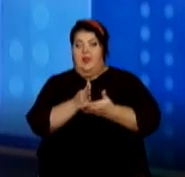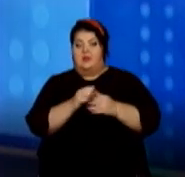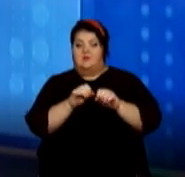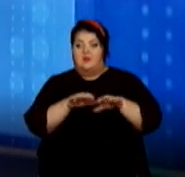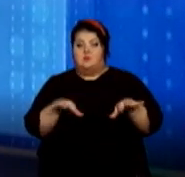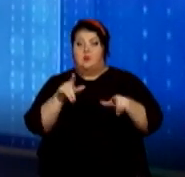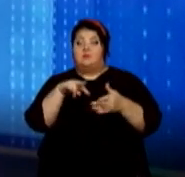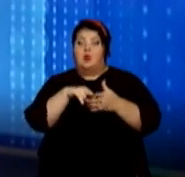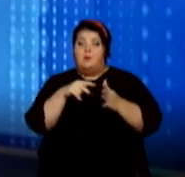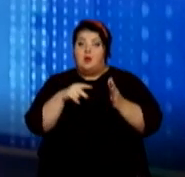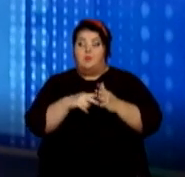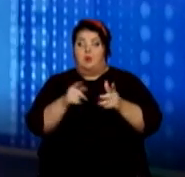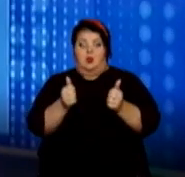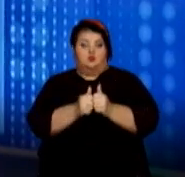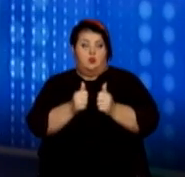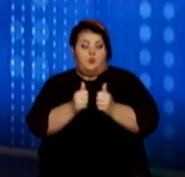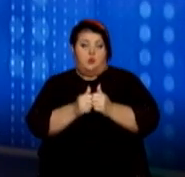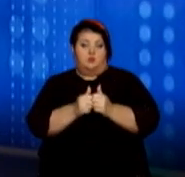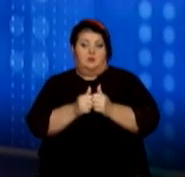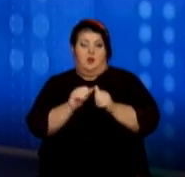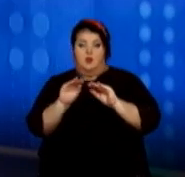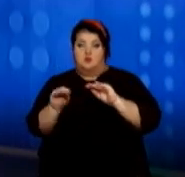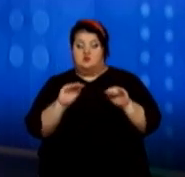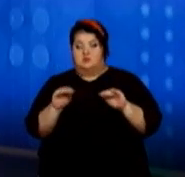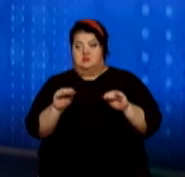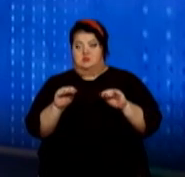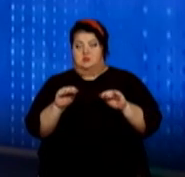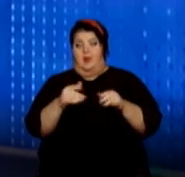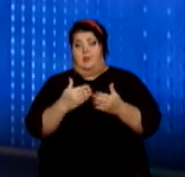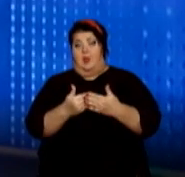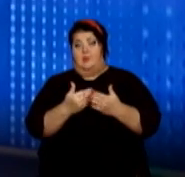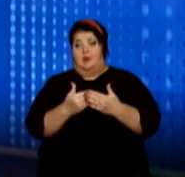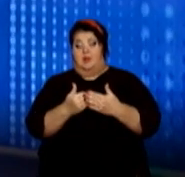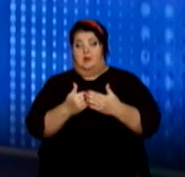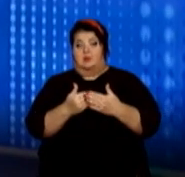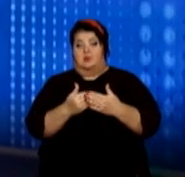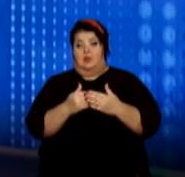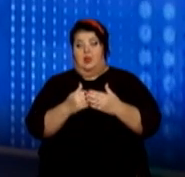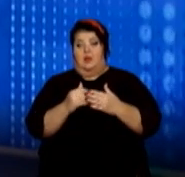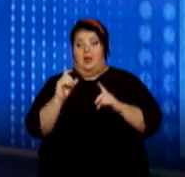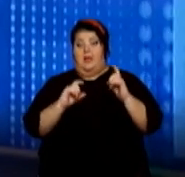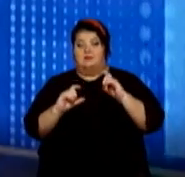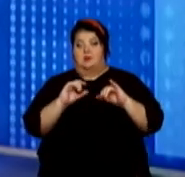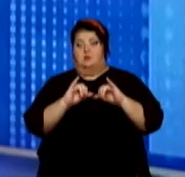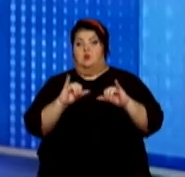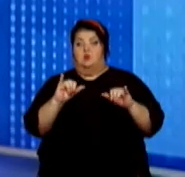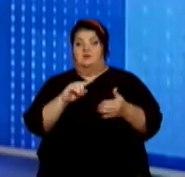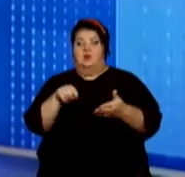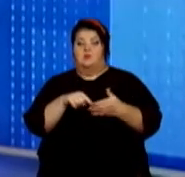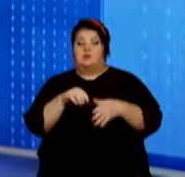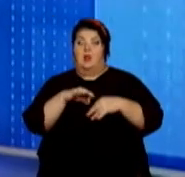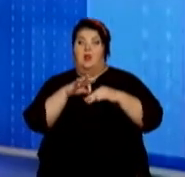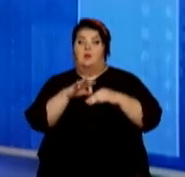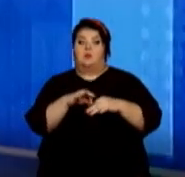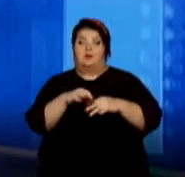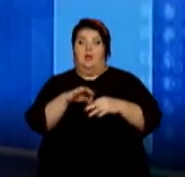і передбачає і супутню розміщення об'єктів. Наприклад, Інститут розвитку міста провів конкурс, загальний